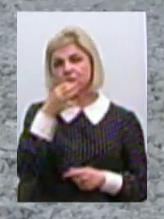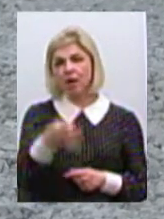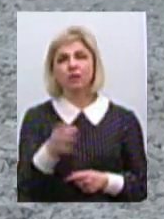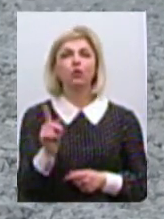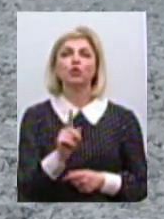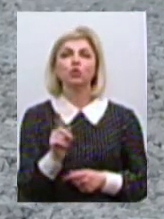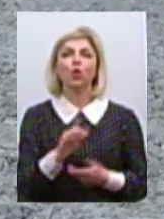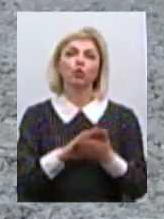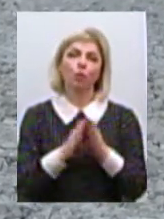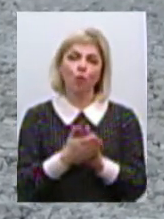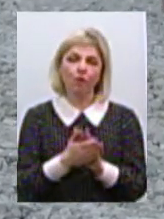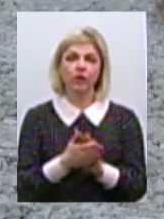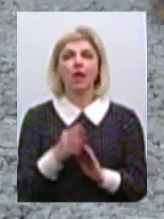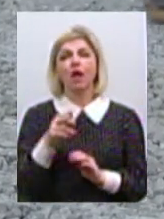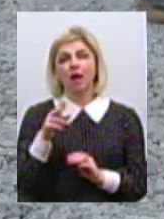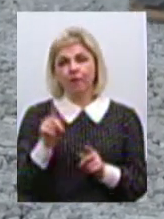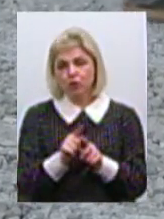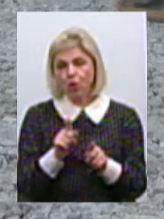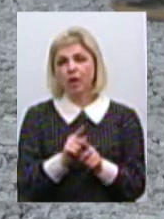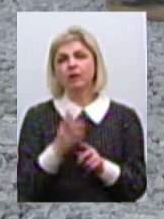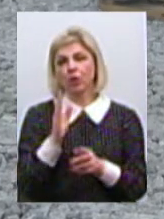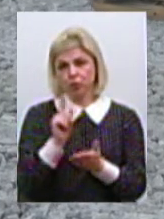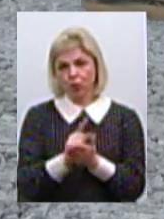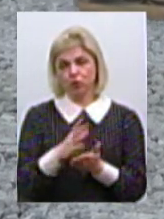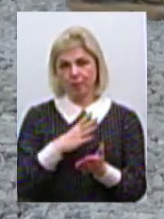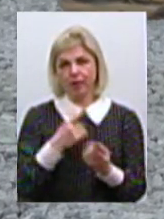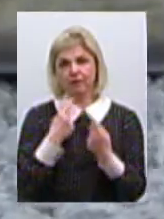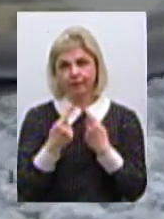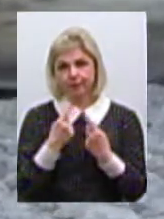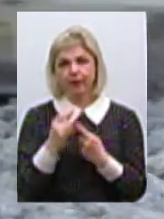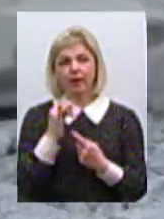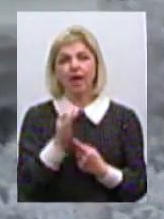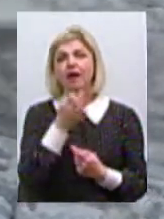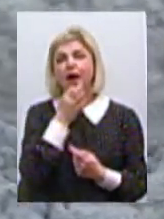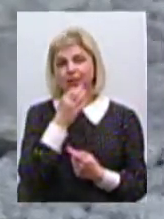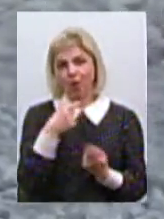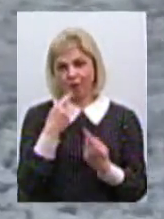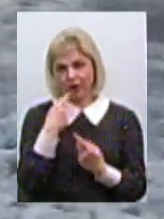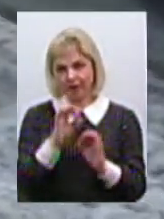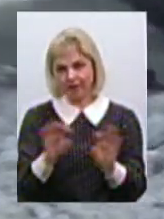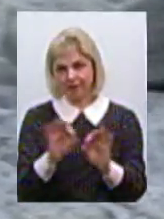ми домовились, це все одно тендер має бути, і зарано говорити. Але я думаю,